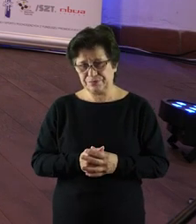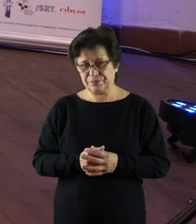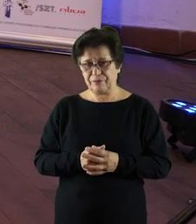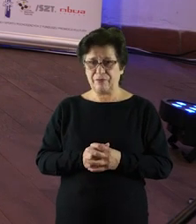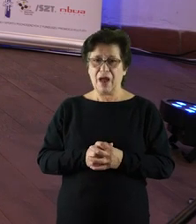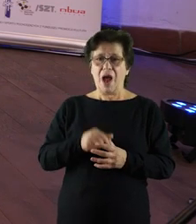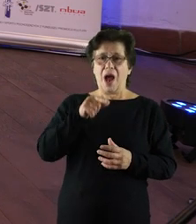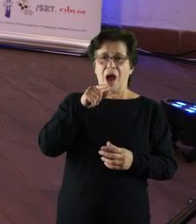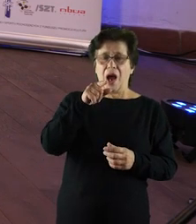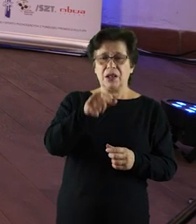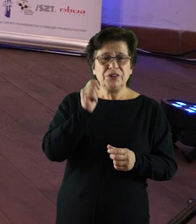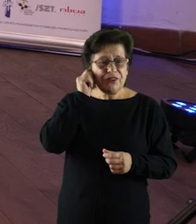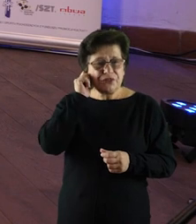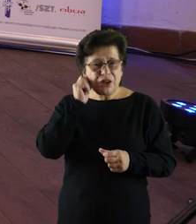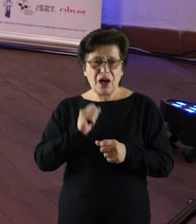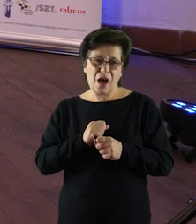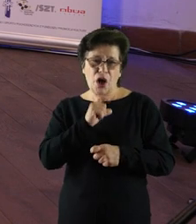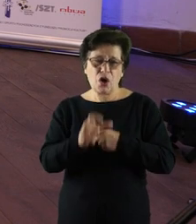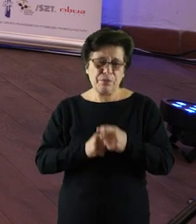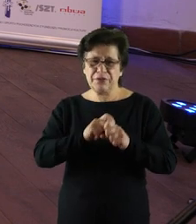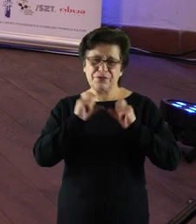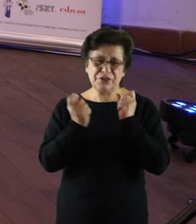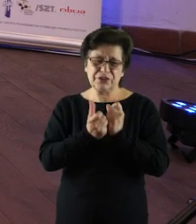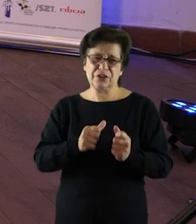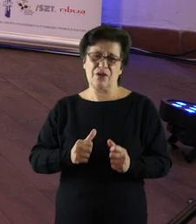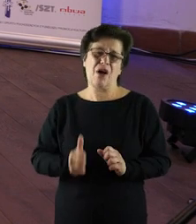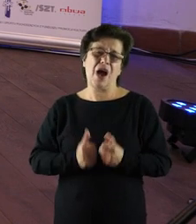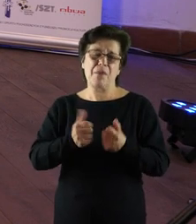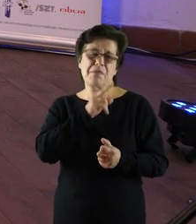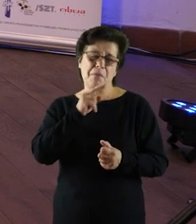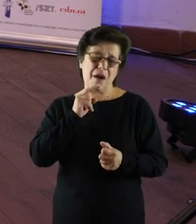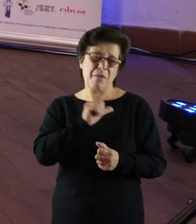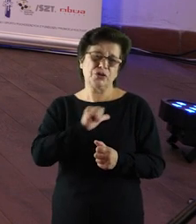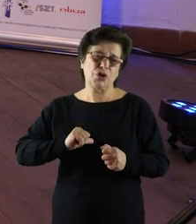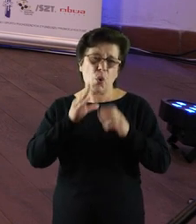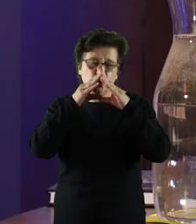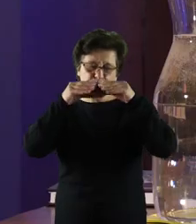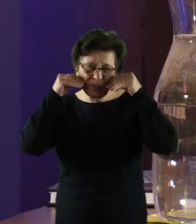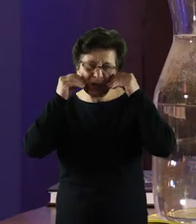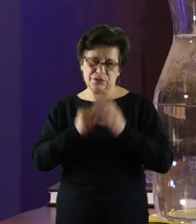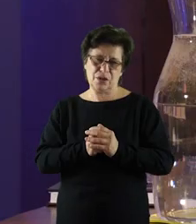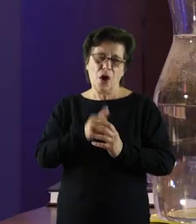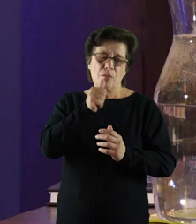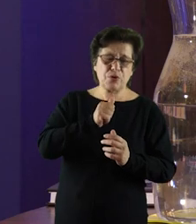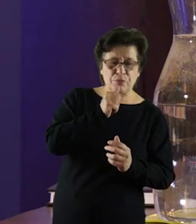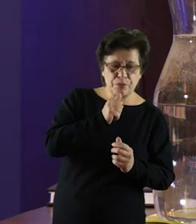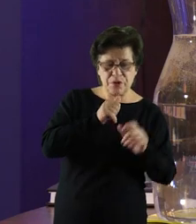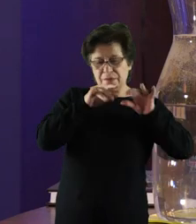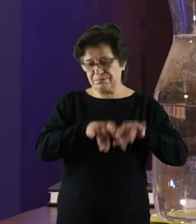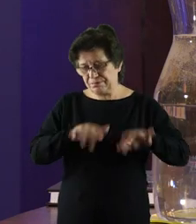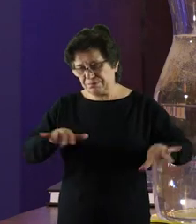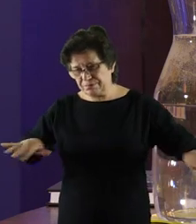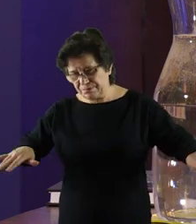się uśmiechnęła, ale mama się nie uśmiecha. No więc kombinuje jak może, próbuje coraz lepiej grać na pianinie,